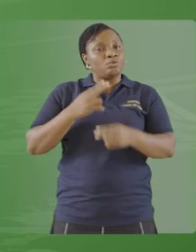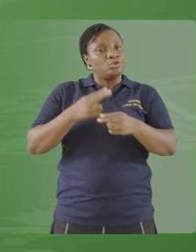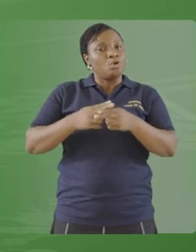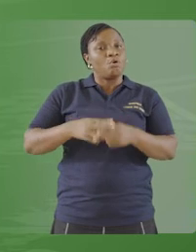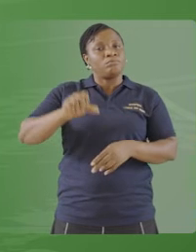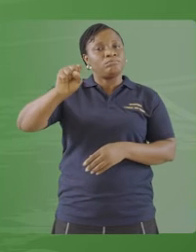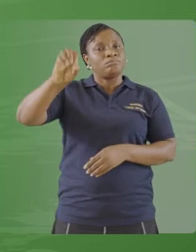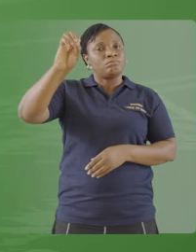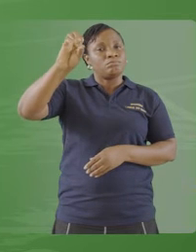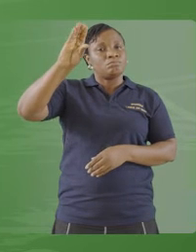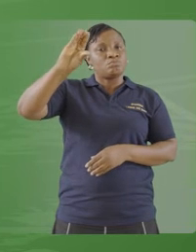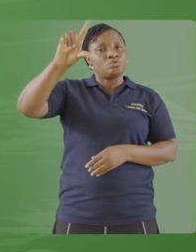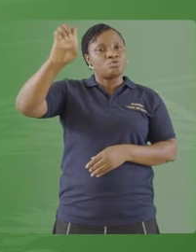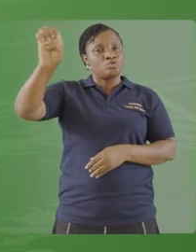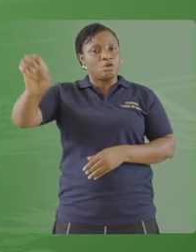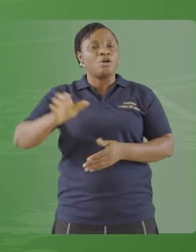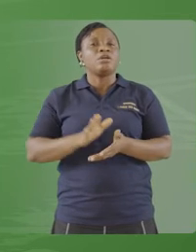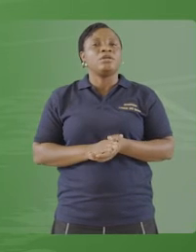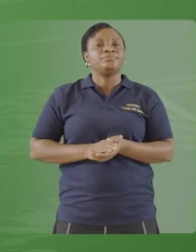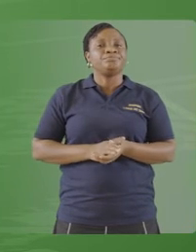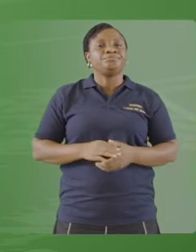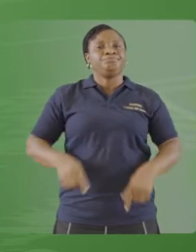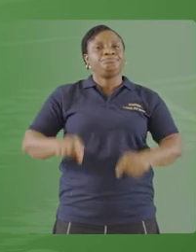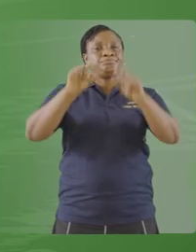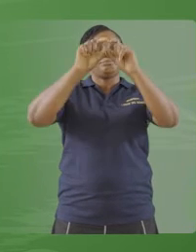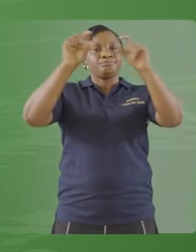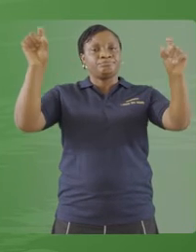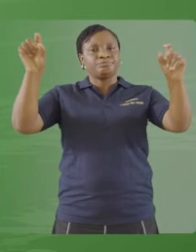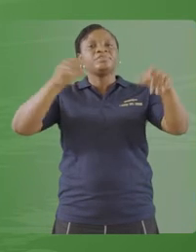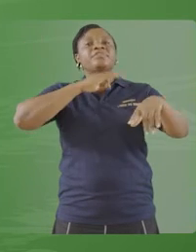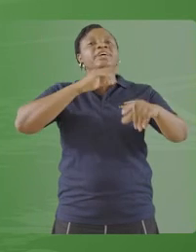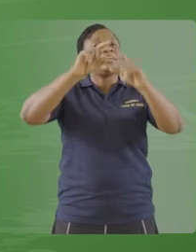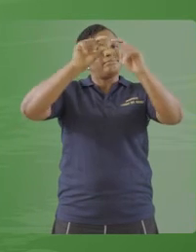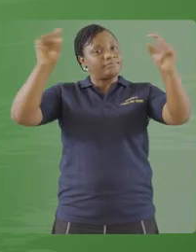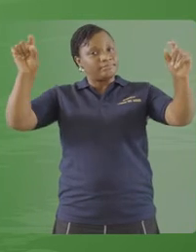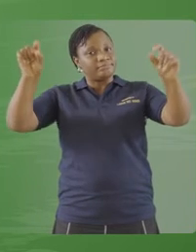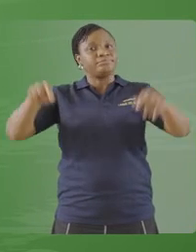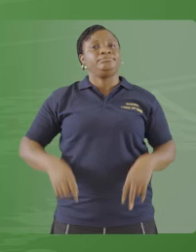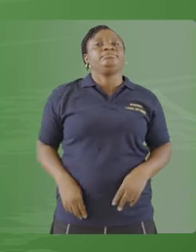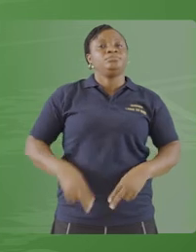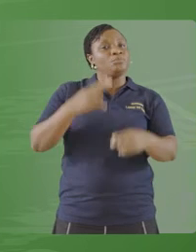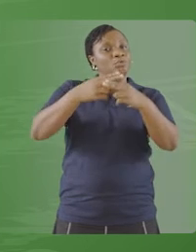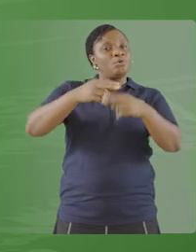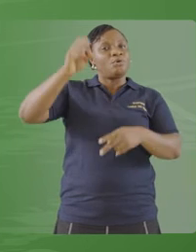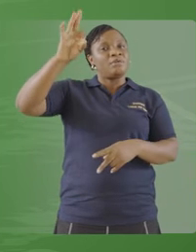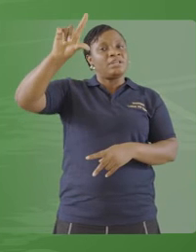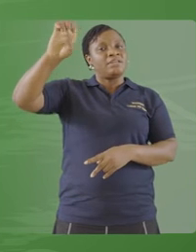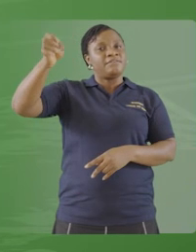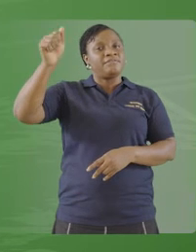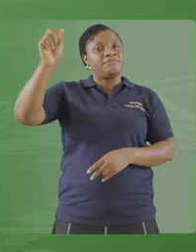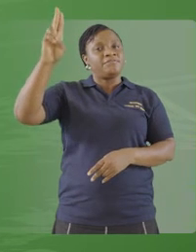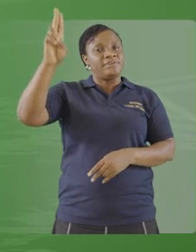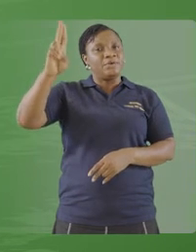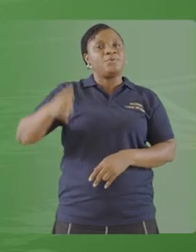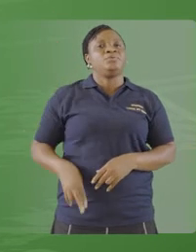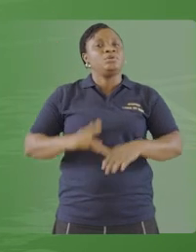De part et d'autre se trouve le fléau. Il y en a deux. Le rôle des fléaux, c'est de soutenir